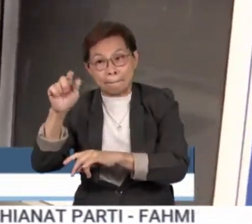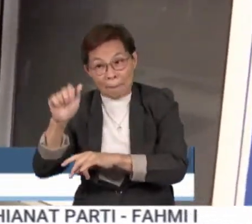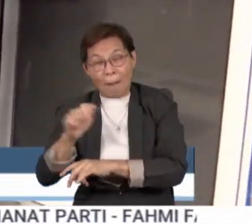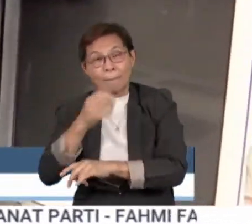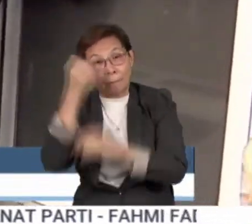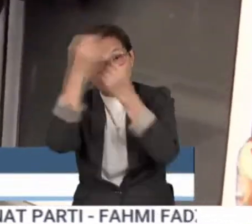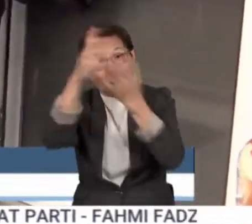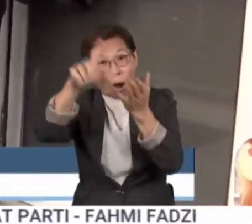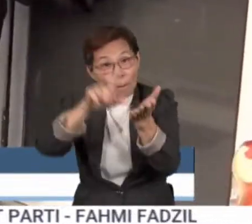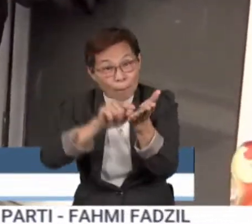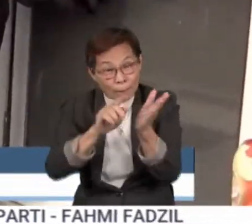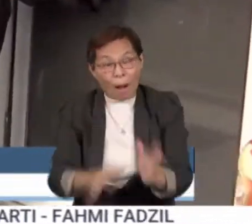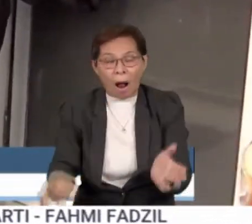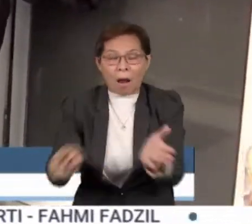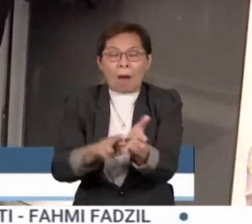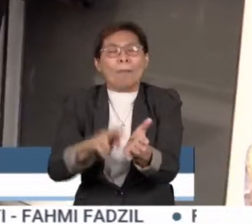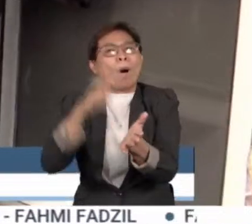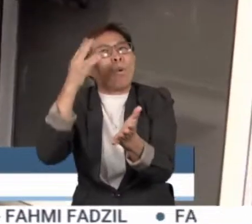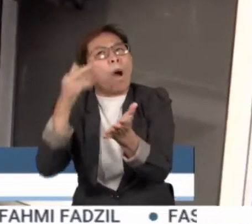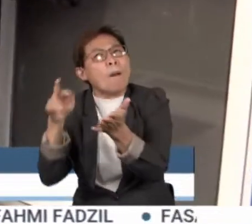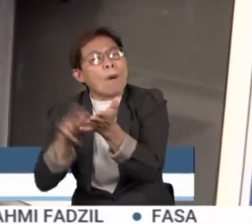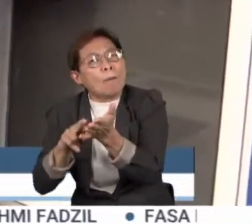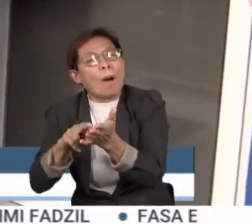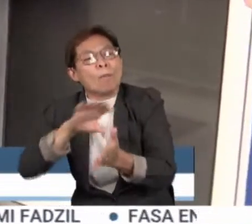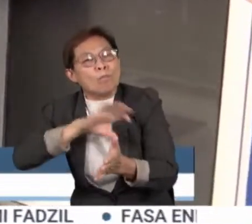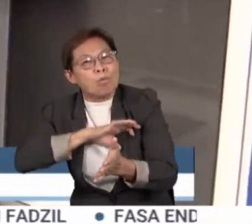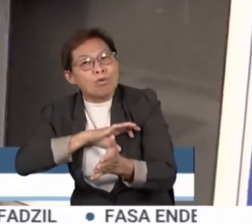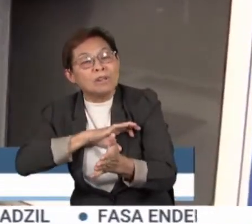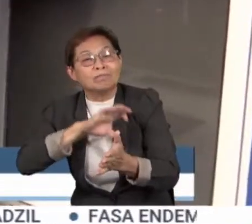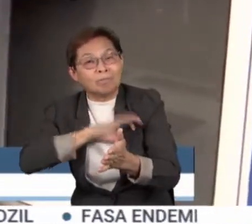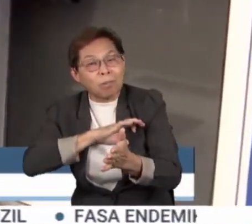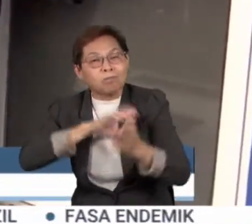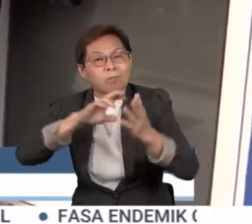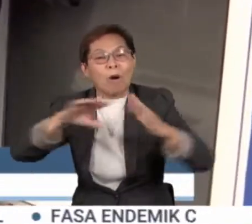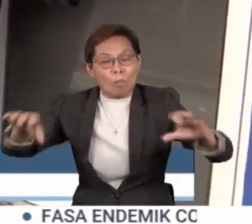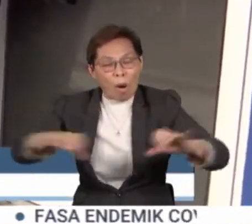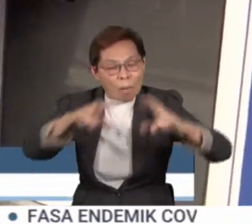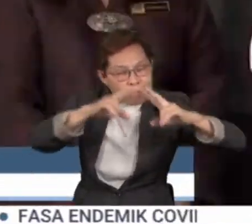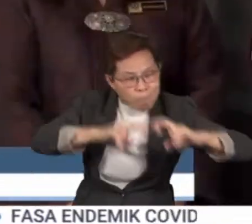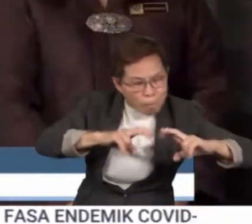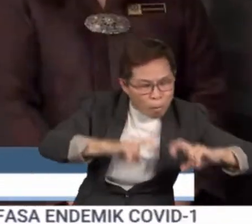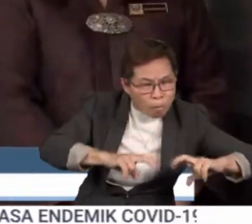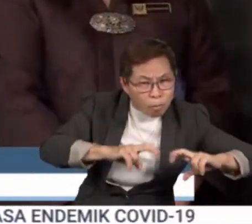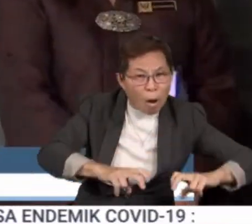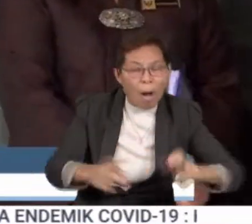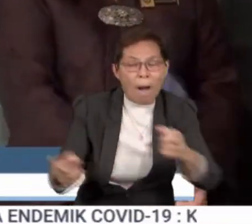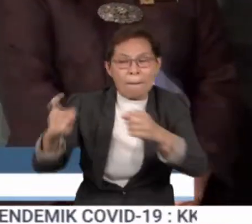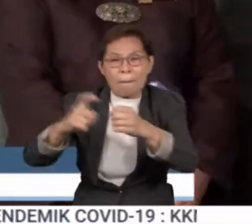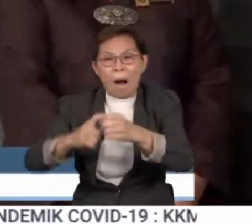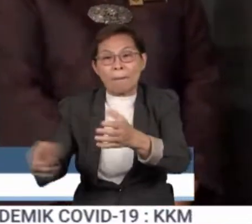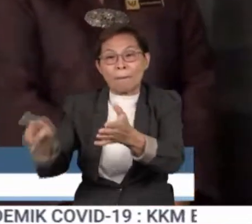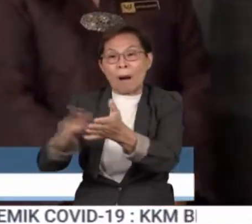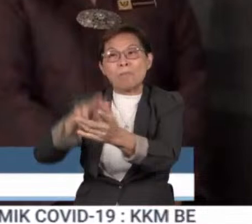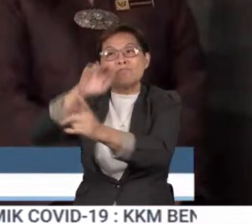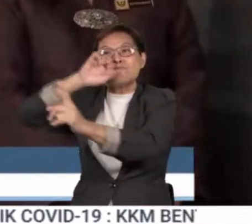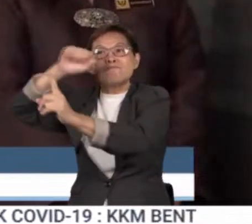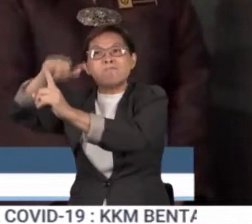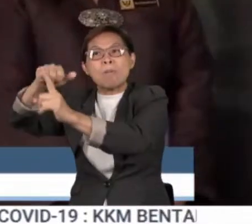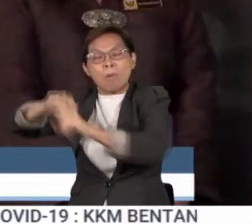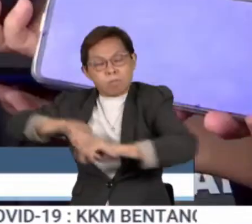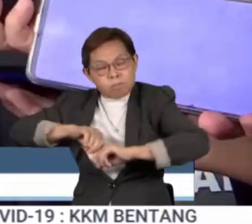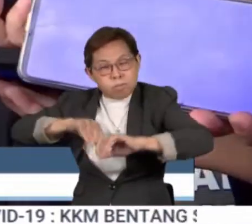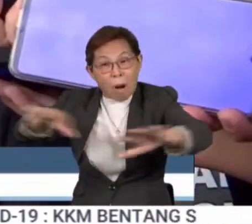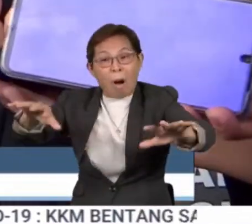pemberita laporan tersebut dibuat bagi membolehkan polis diraja Malaysia menjalankan siasatan berhubung kenyataan palsu yang tular